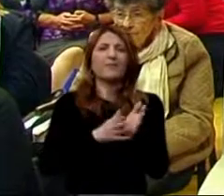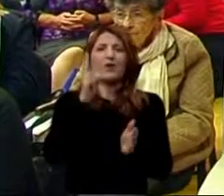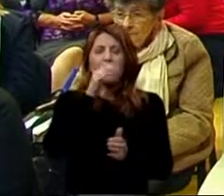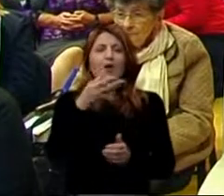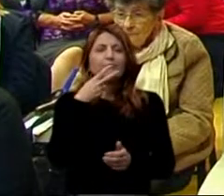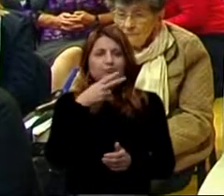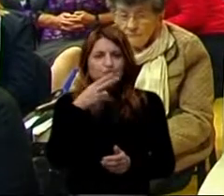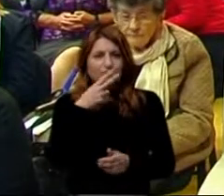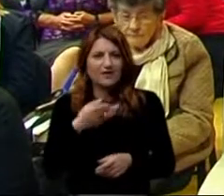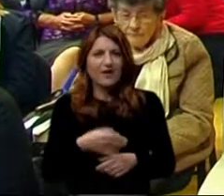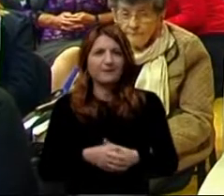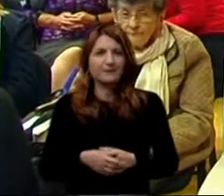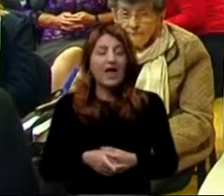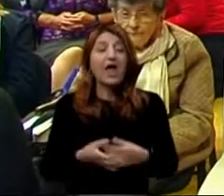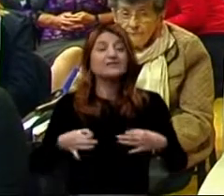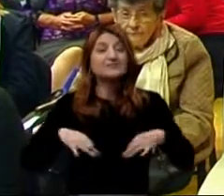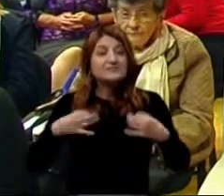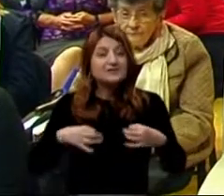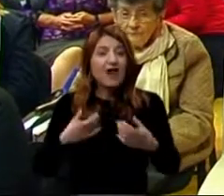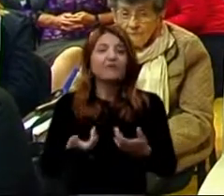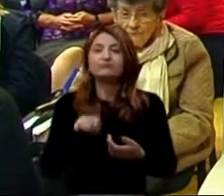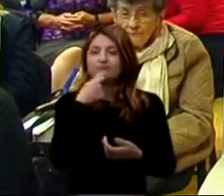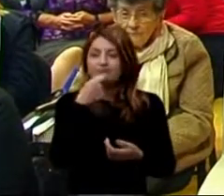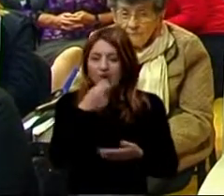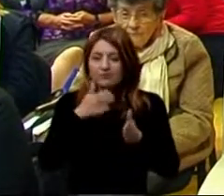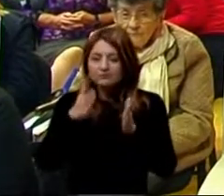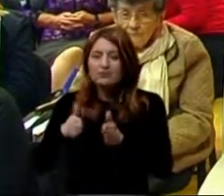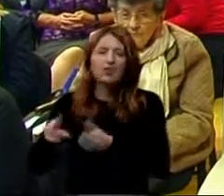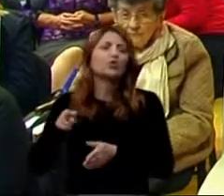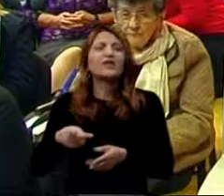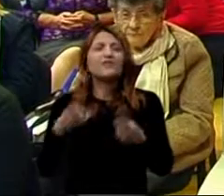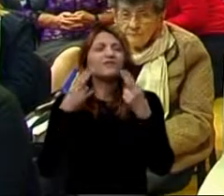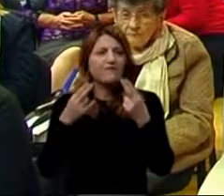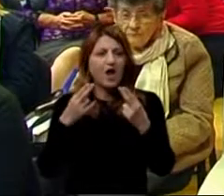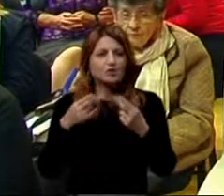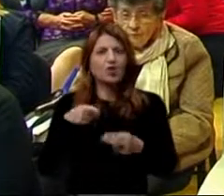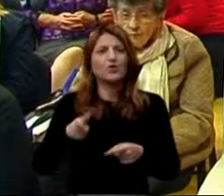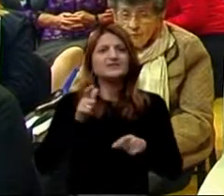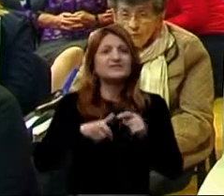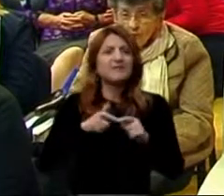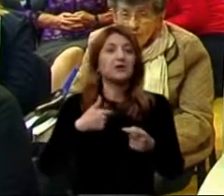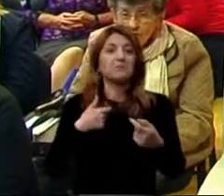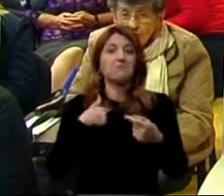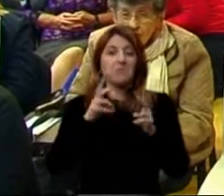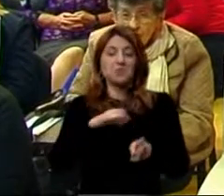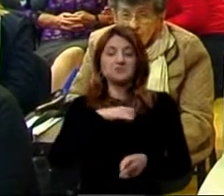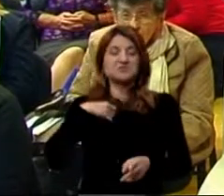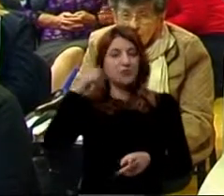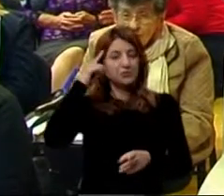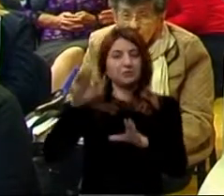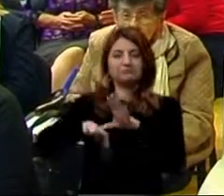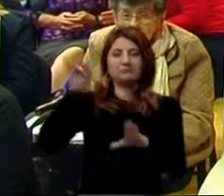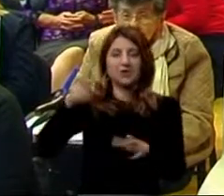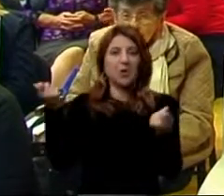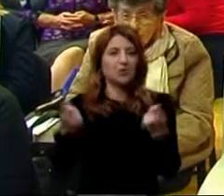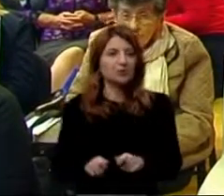dalje. Zdrav način prehrane koji je jako bitan i to su stvari koje mi imamo u svojim rukama. U svakom slučaju